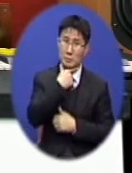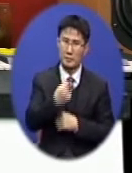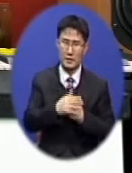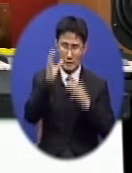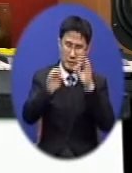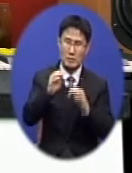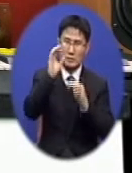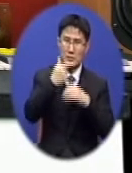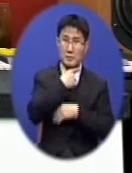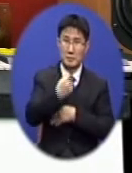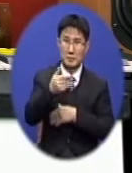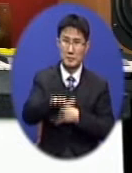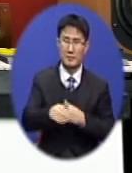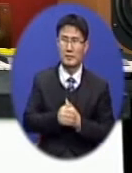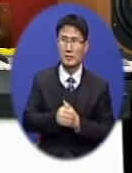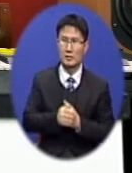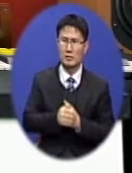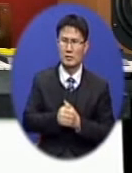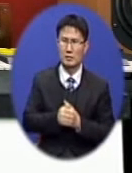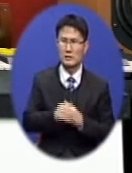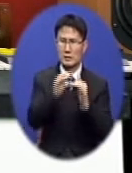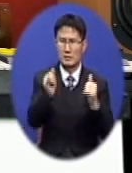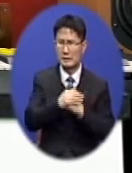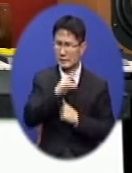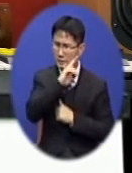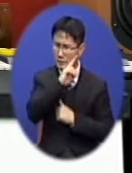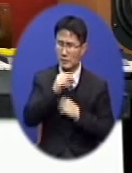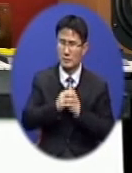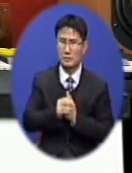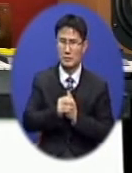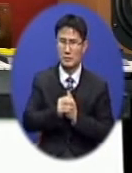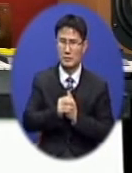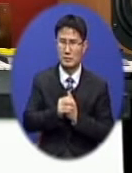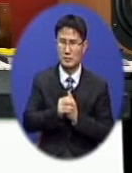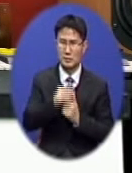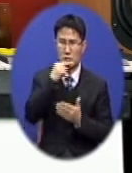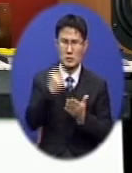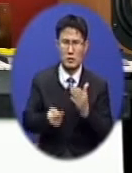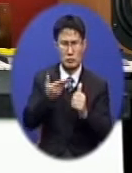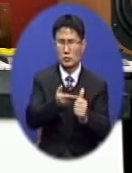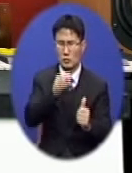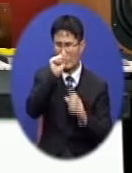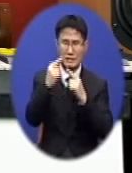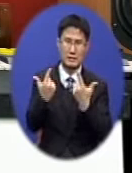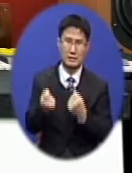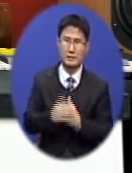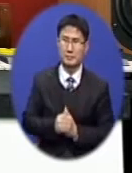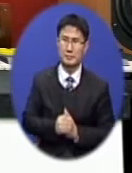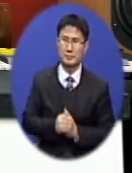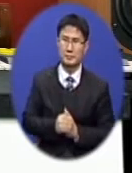싶은 마음도 있어요. 사람을 그 의심을 하고 피해를 입히는 행위는 큰 죄악인 것 같더라고요. 네. 그러니까 제가